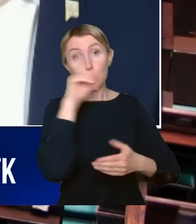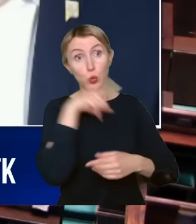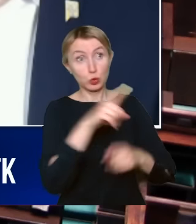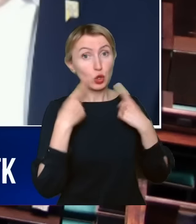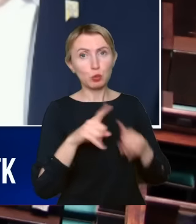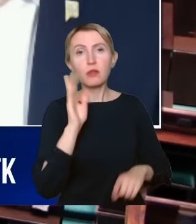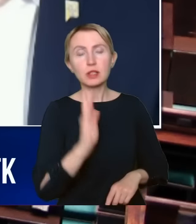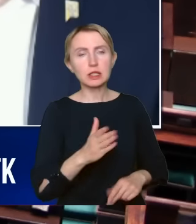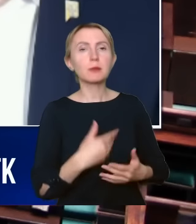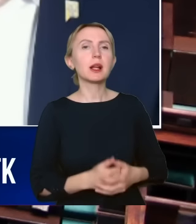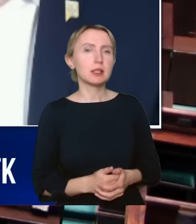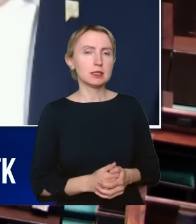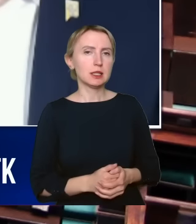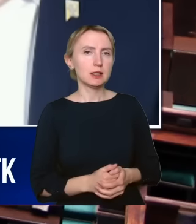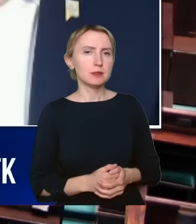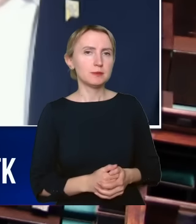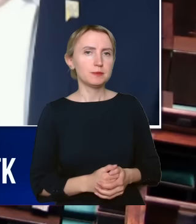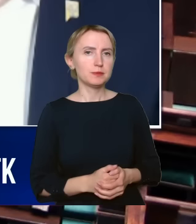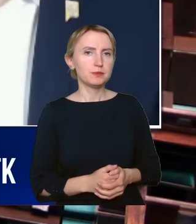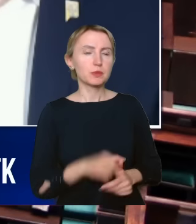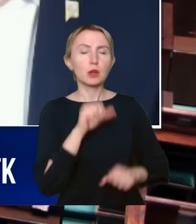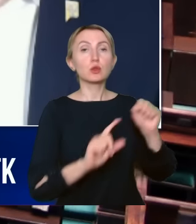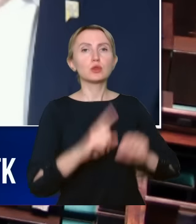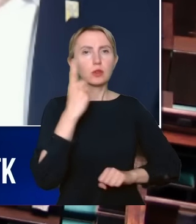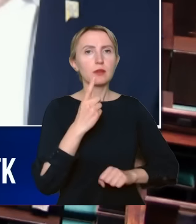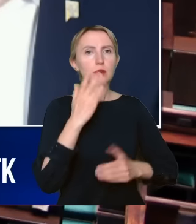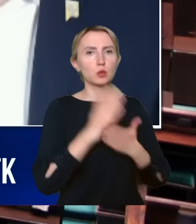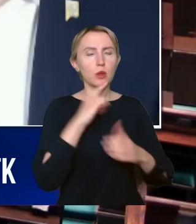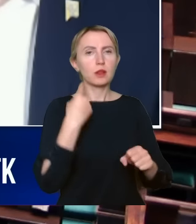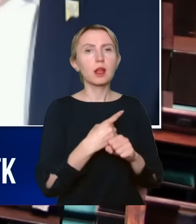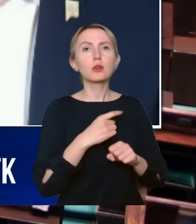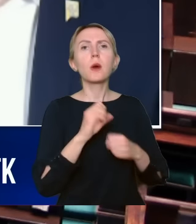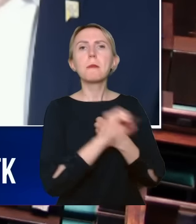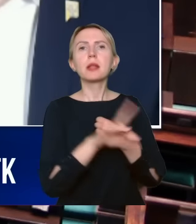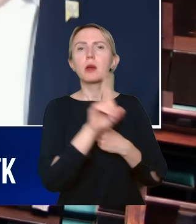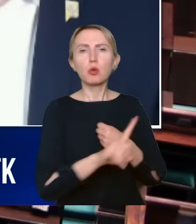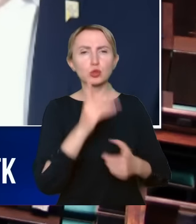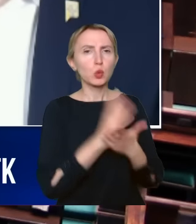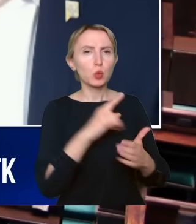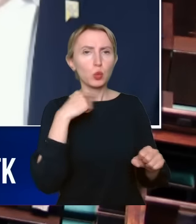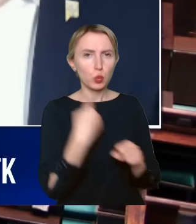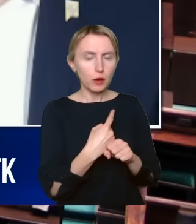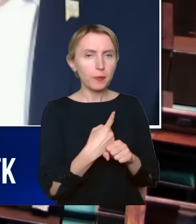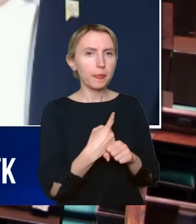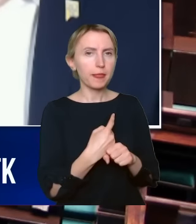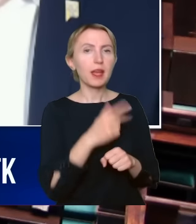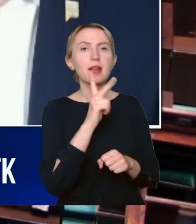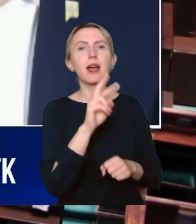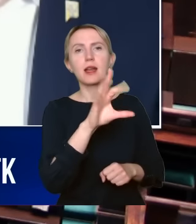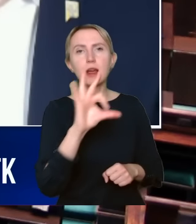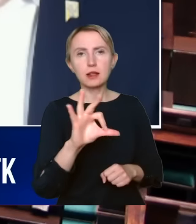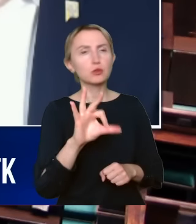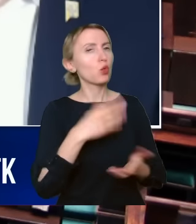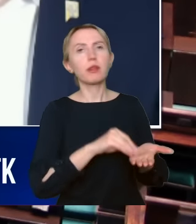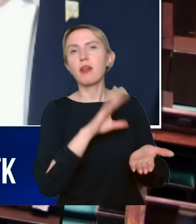odpowiedzialność. Co już potwierdził, zresztą Sąd Najwyższy, jeżeli chodzi o media publiczne, co potwierdził KRS, nie